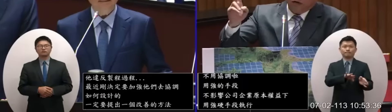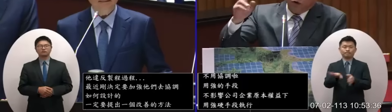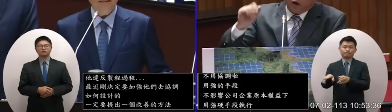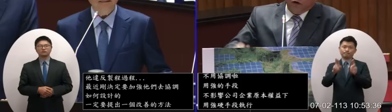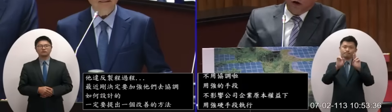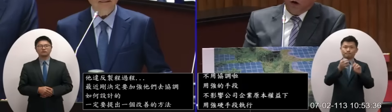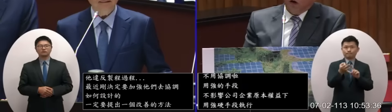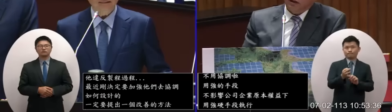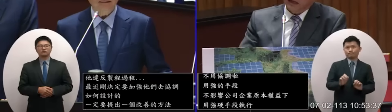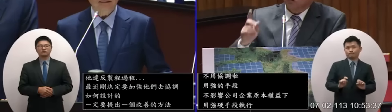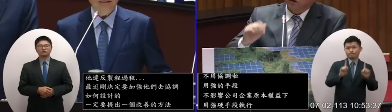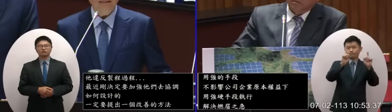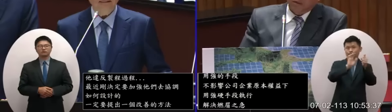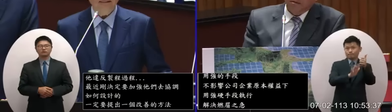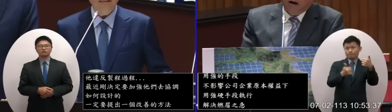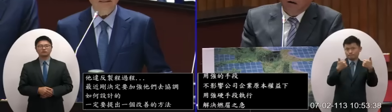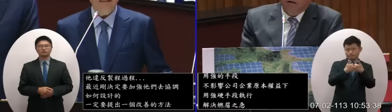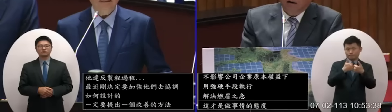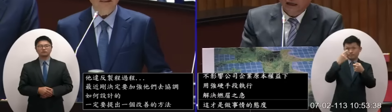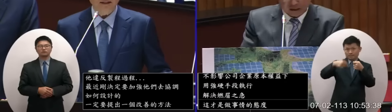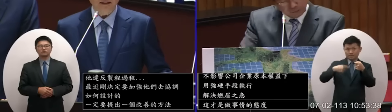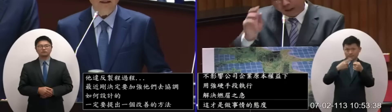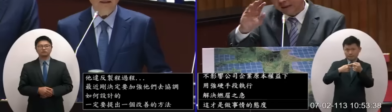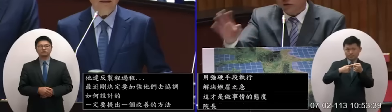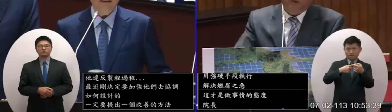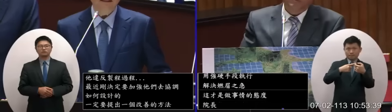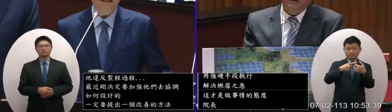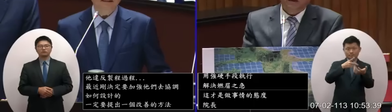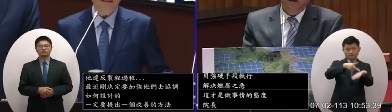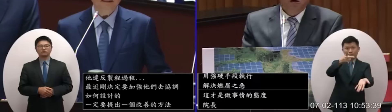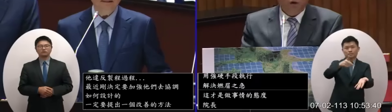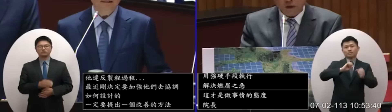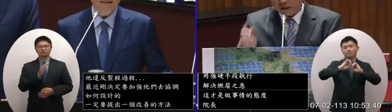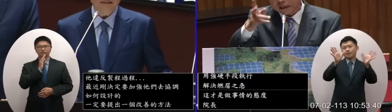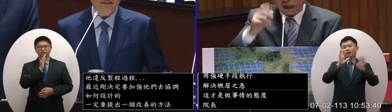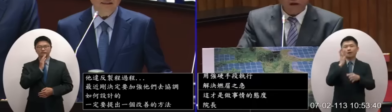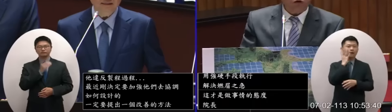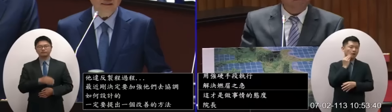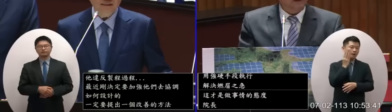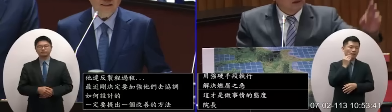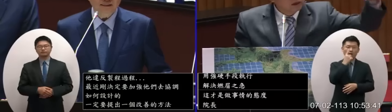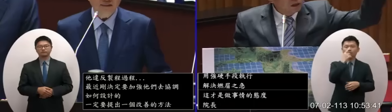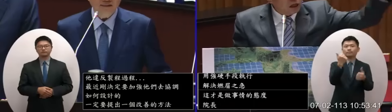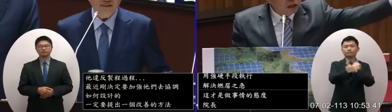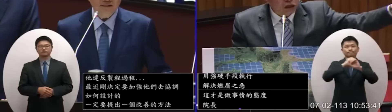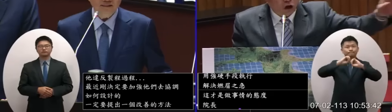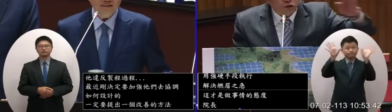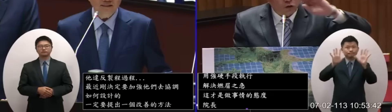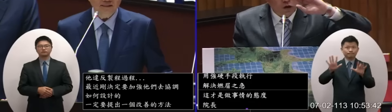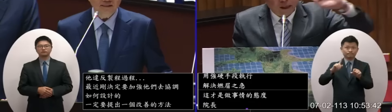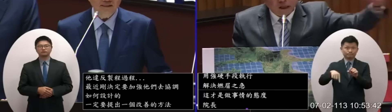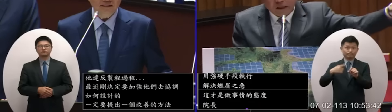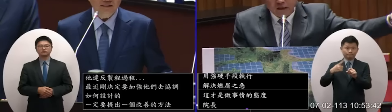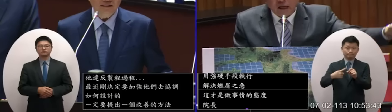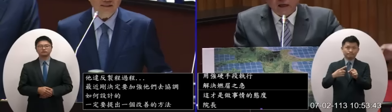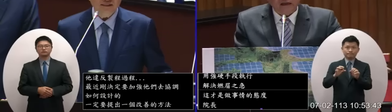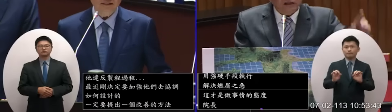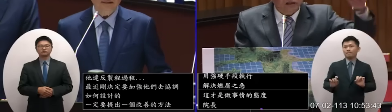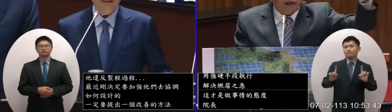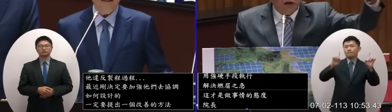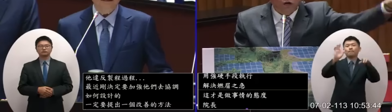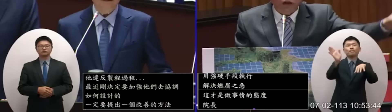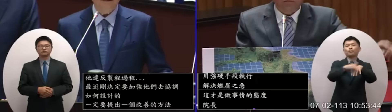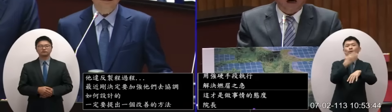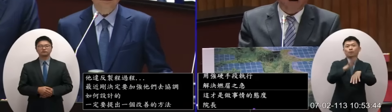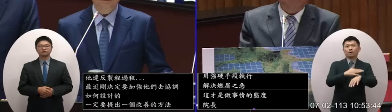会吼，一冬开2次嘛吼，啊，你是歹势宣布了，我直接替你宣布。 今年度绝对袂阁起电价，恁做恁放心